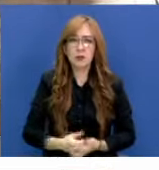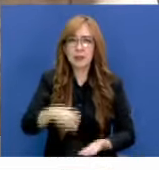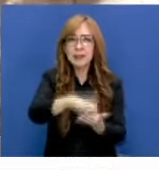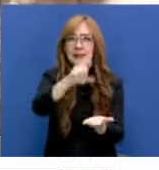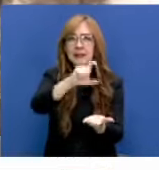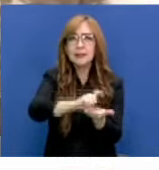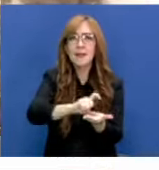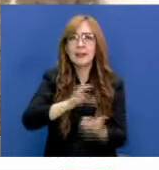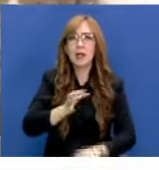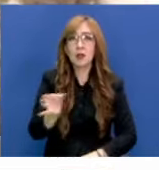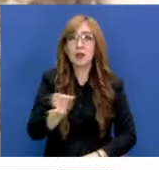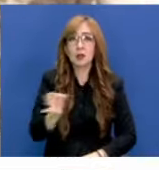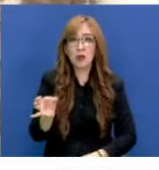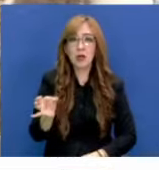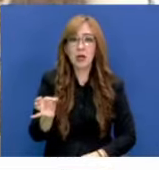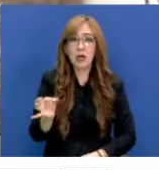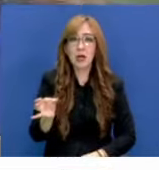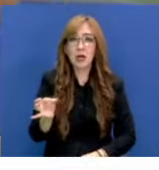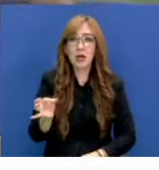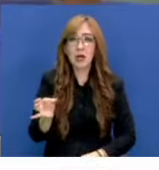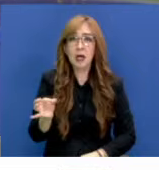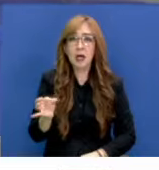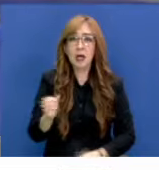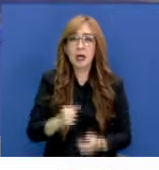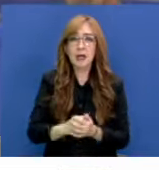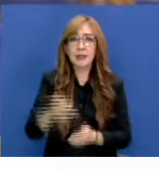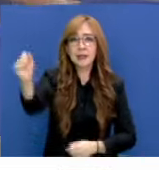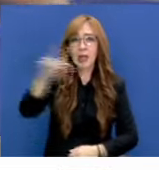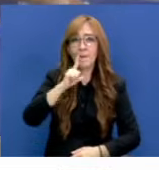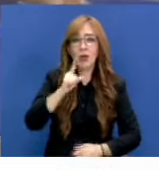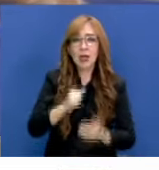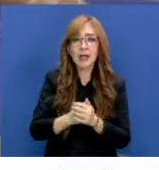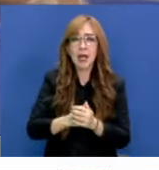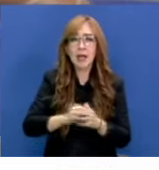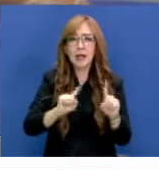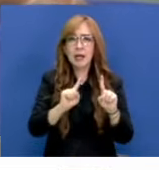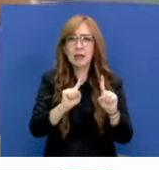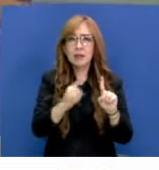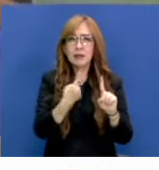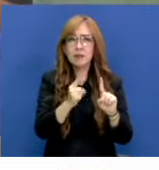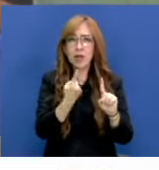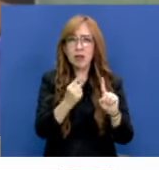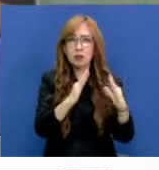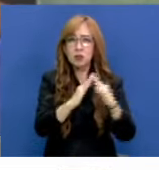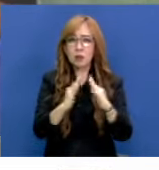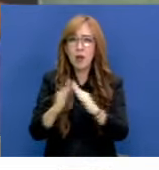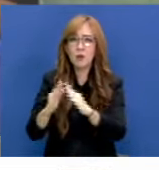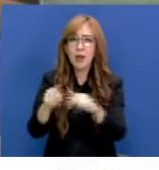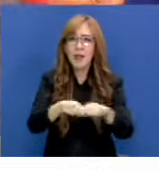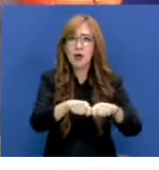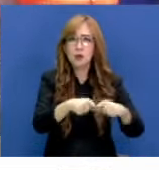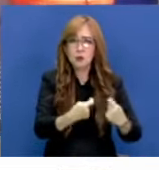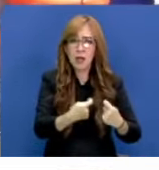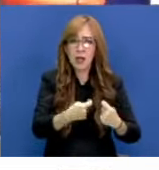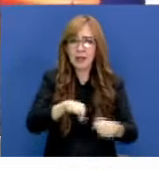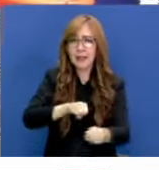Kota ini dilaporkan ada 11 rumah warga yang mengalami kerusakan akibat banjir